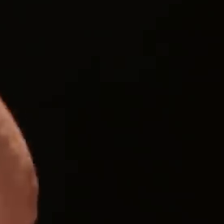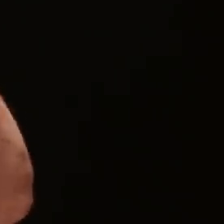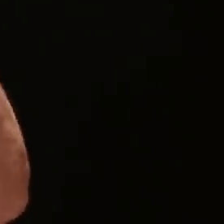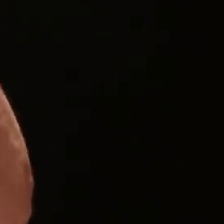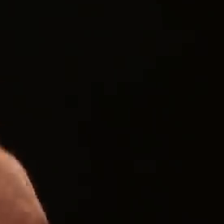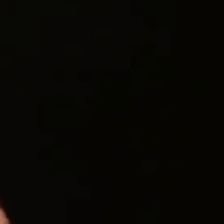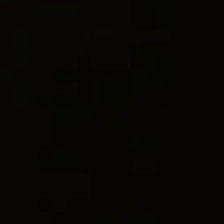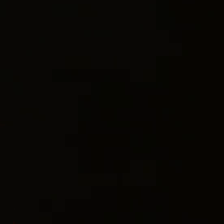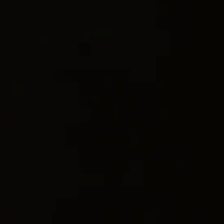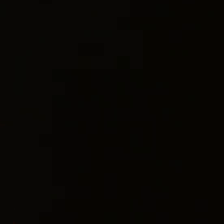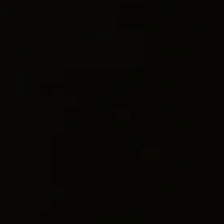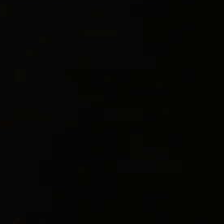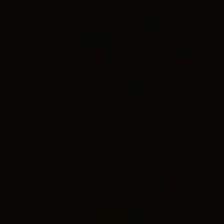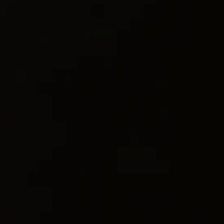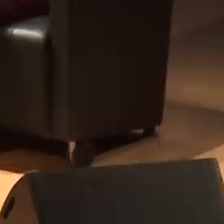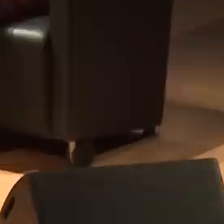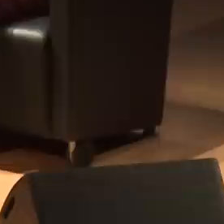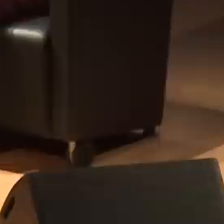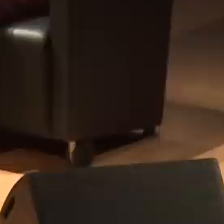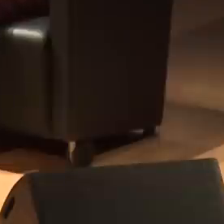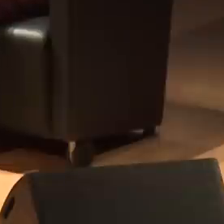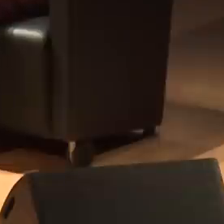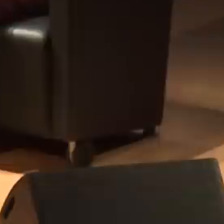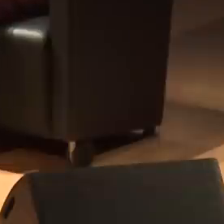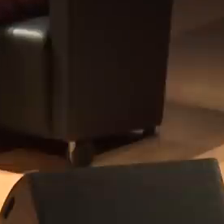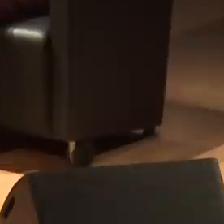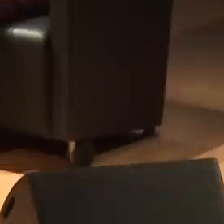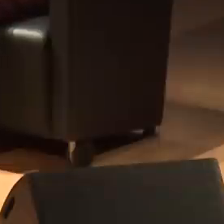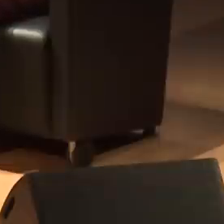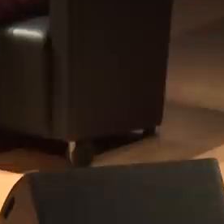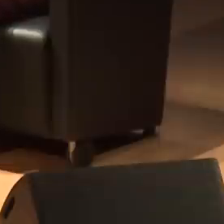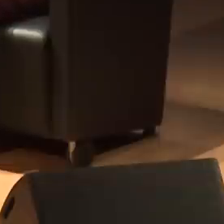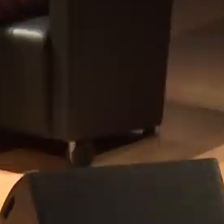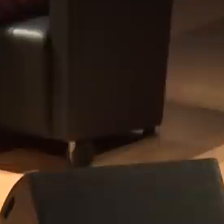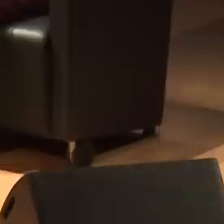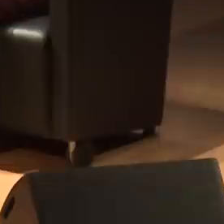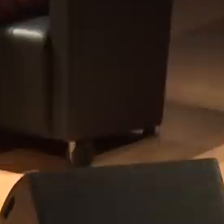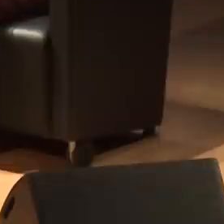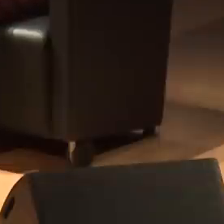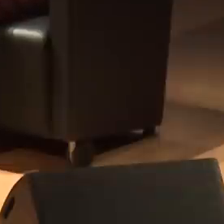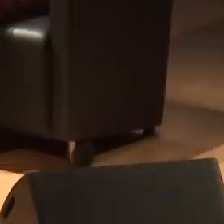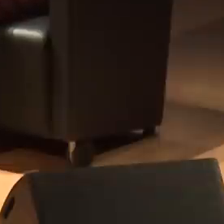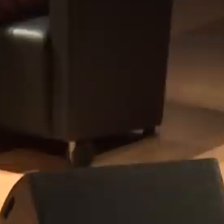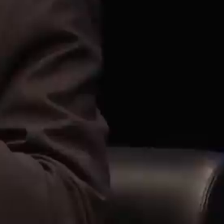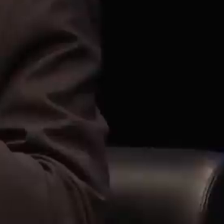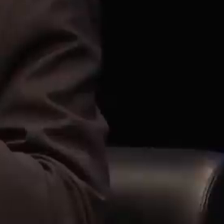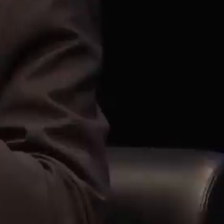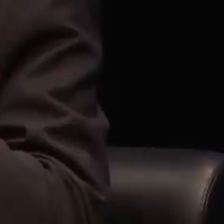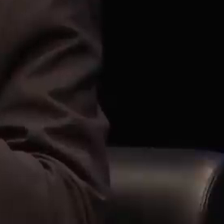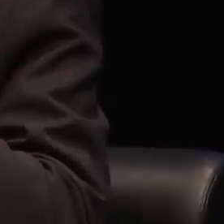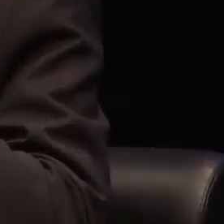un peu plus pointues, je pense. Oui, bien sûr, dans le domaine de la prévention, on va en reparler, dans le domaine de l'épidémiologie, la